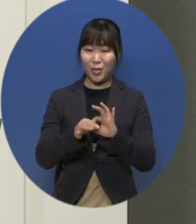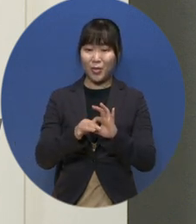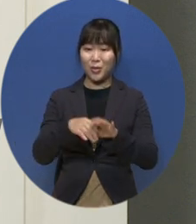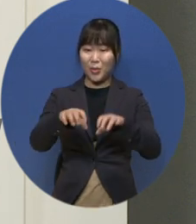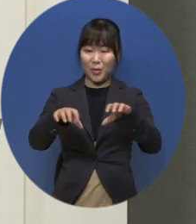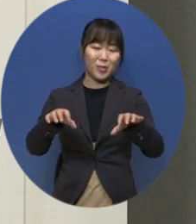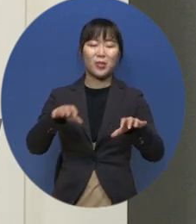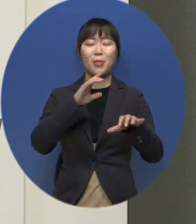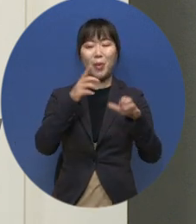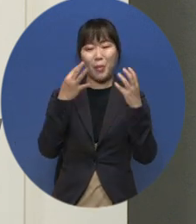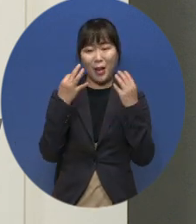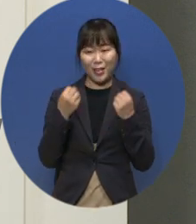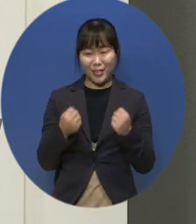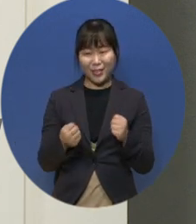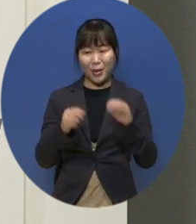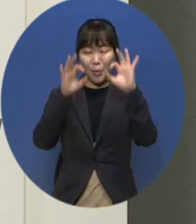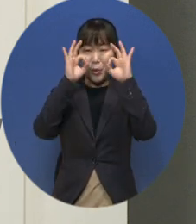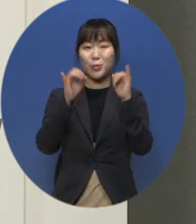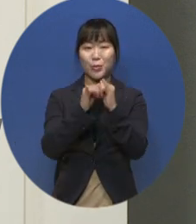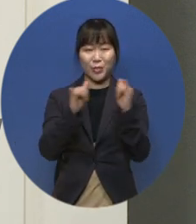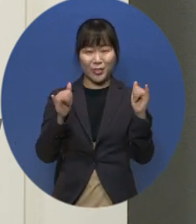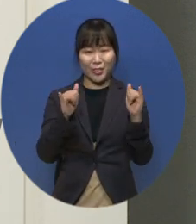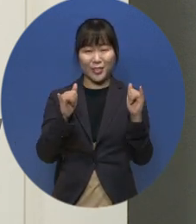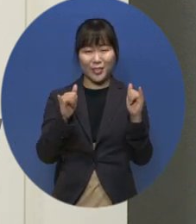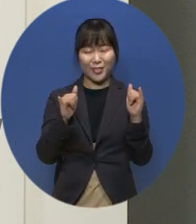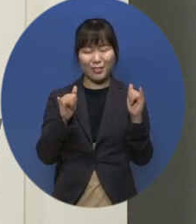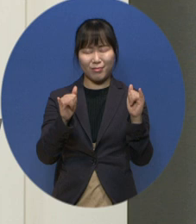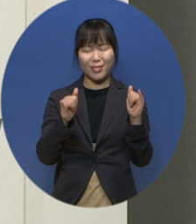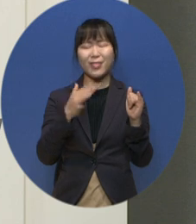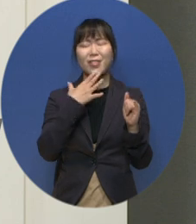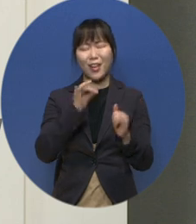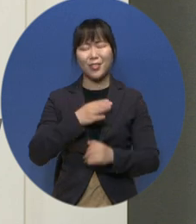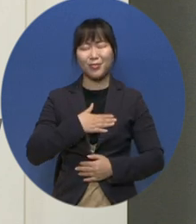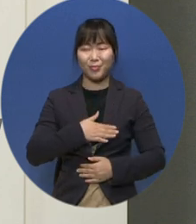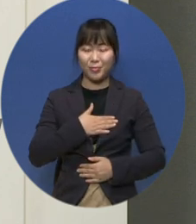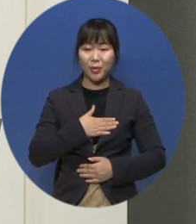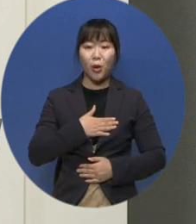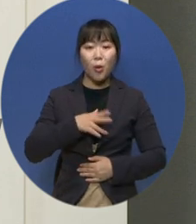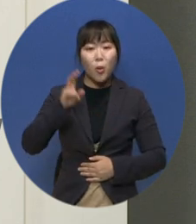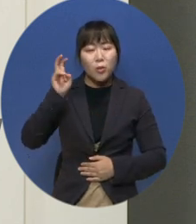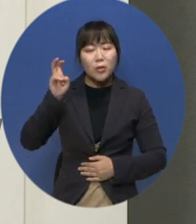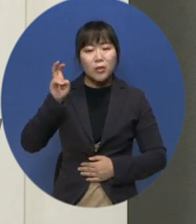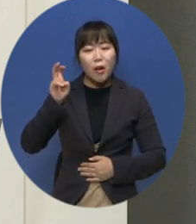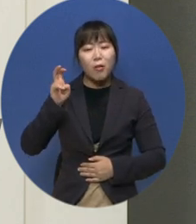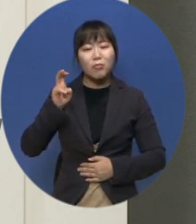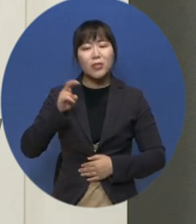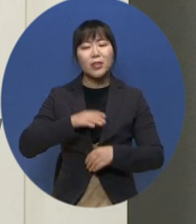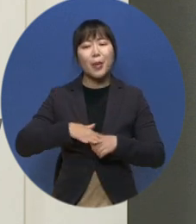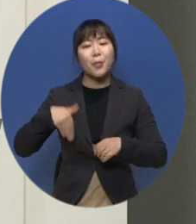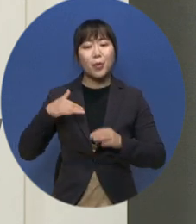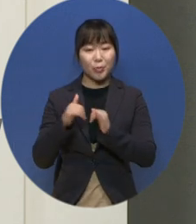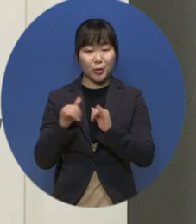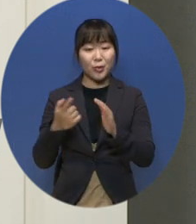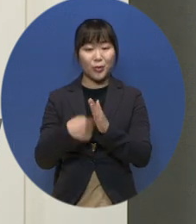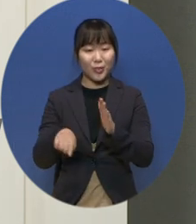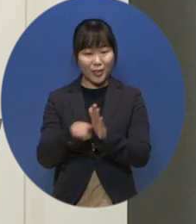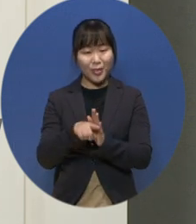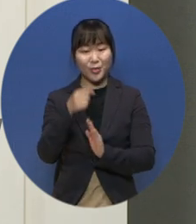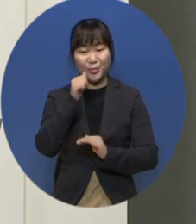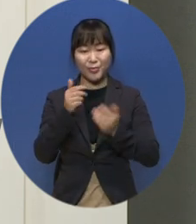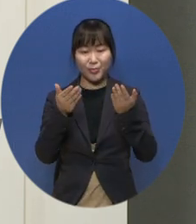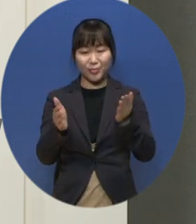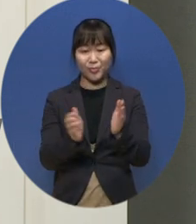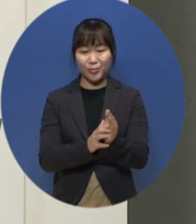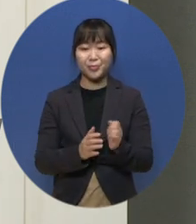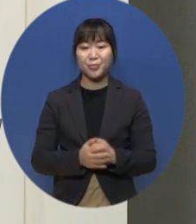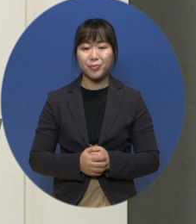공연장에서 많이 접하신 분들이야 뭐 말할 거 없지만은 혹시 모르는 분을 위해서 제가 소개를